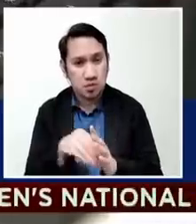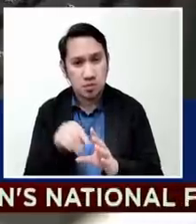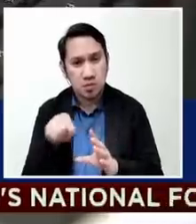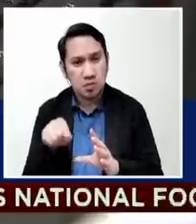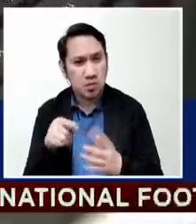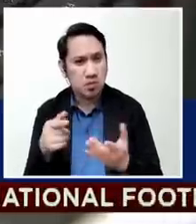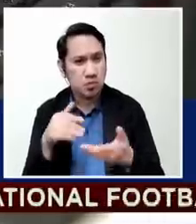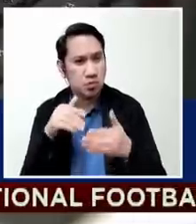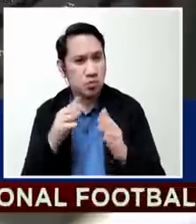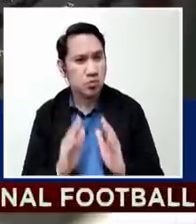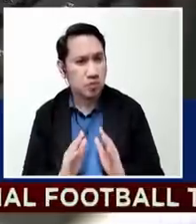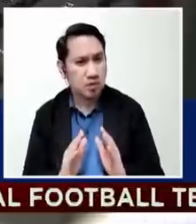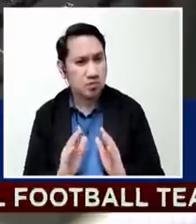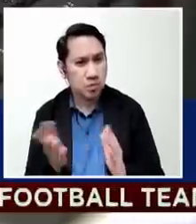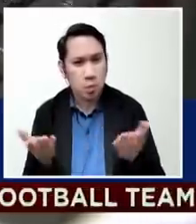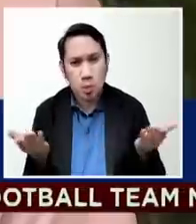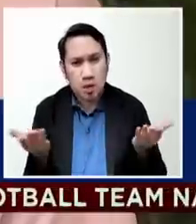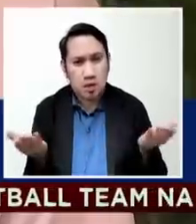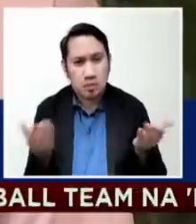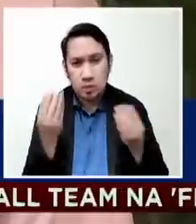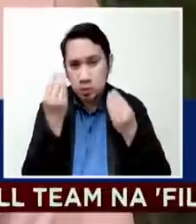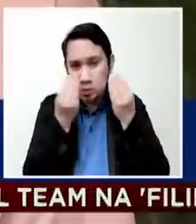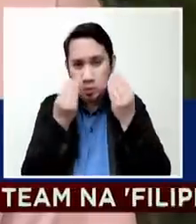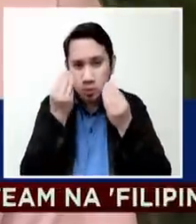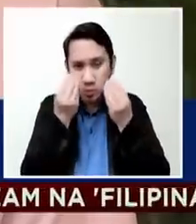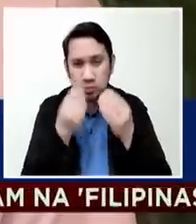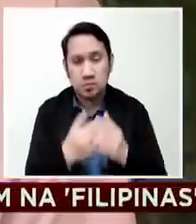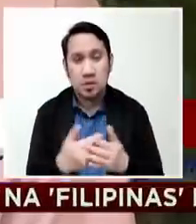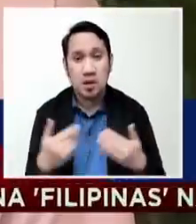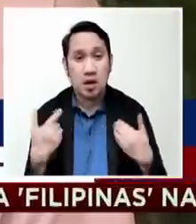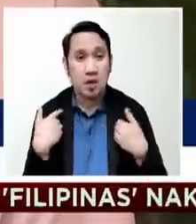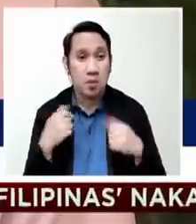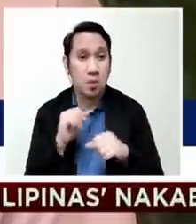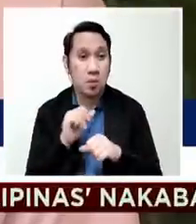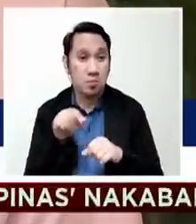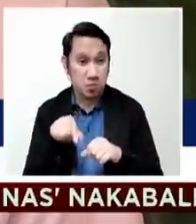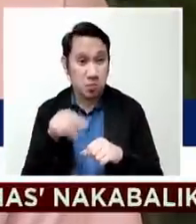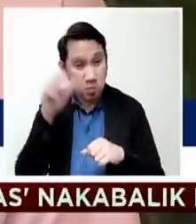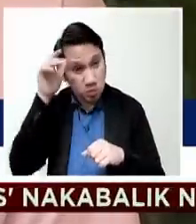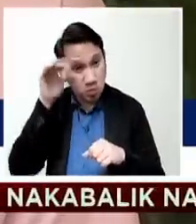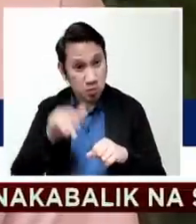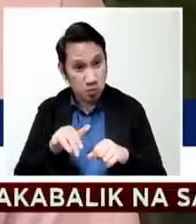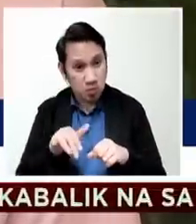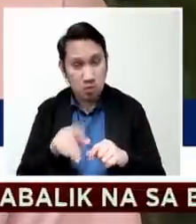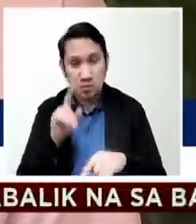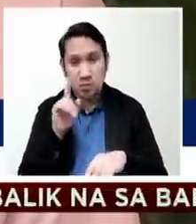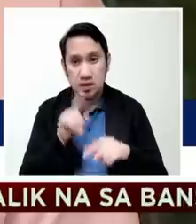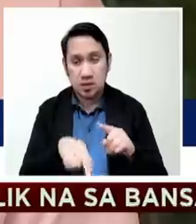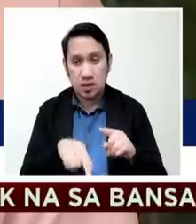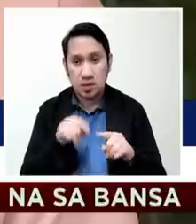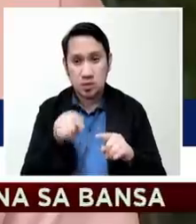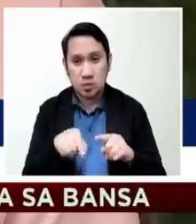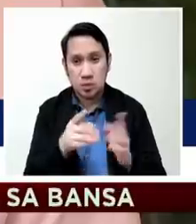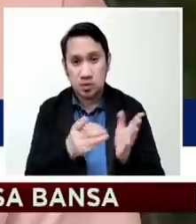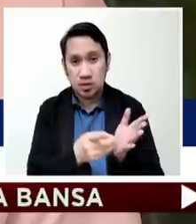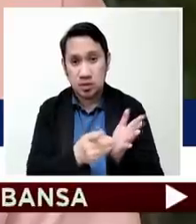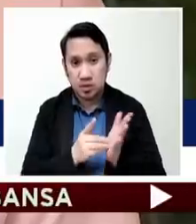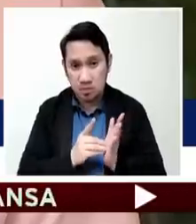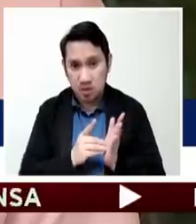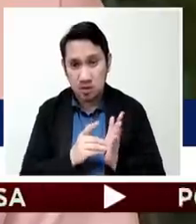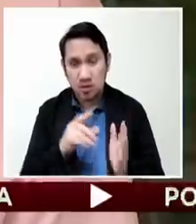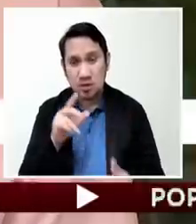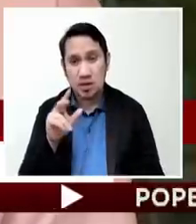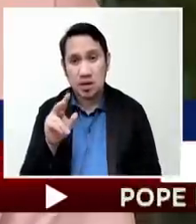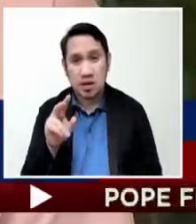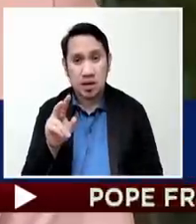isasama ang mga bata. May working computers po kami, pero hindi po niya kaya yung demand ng LMS